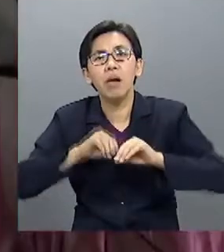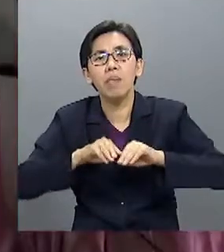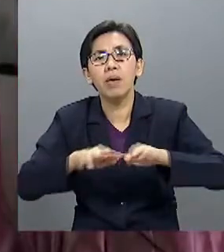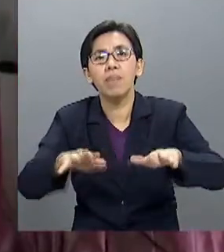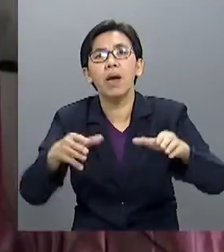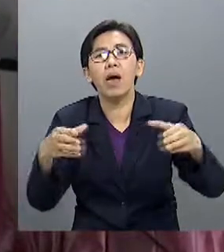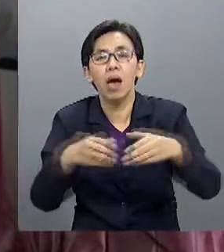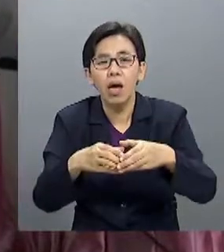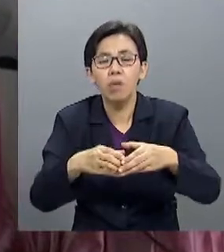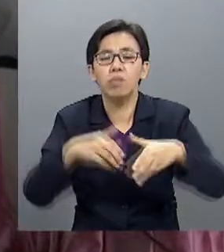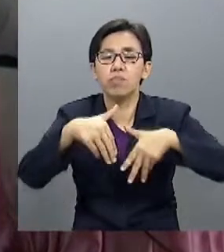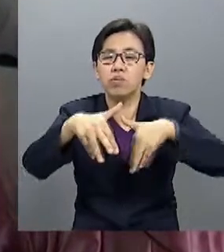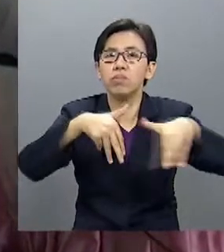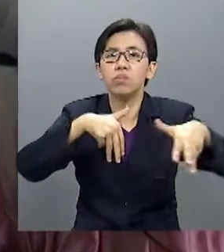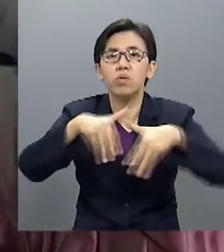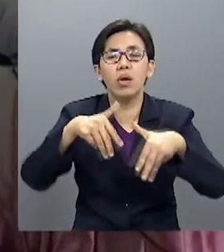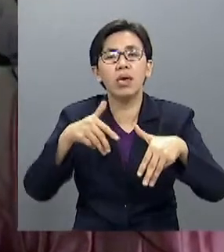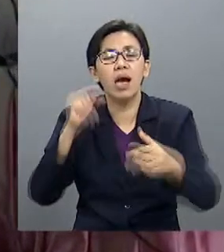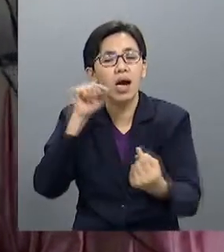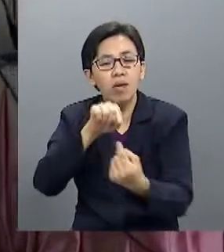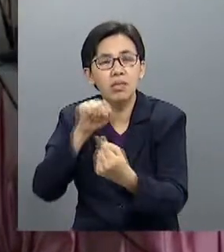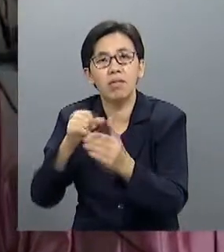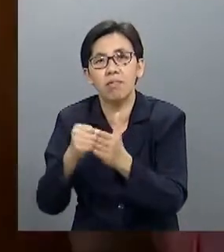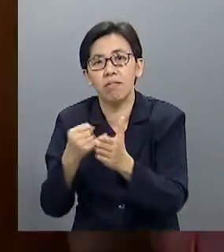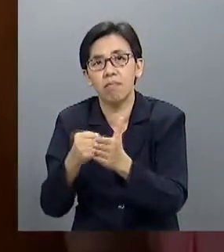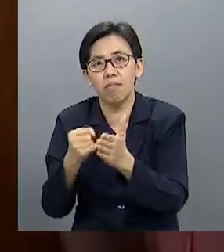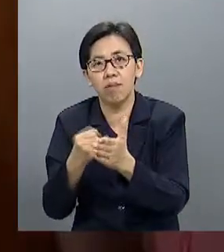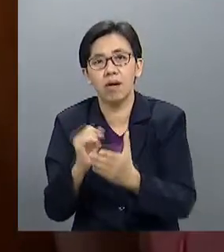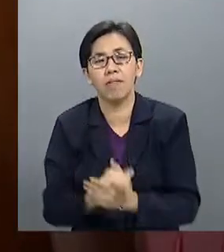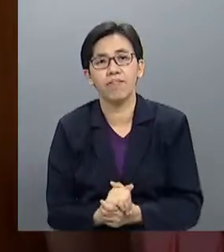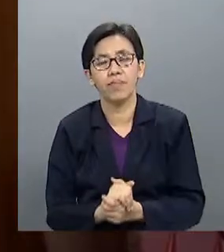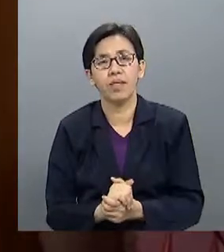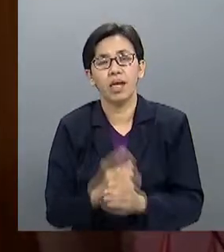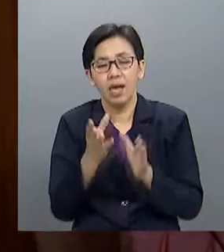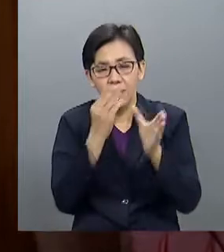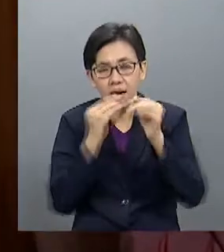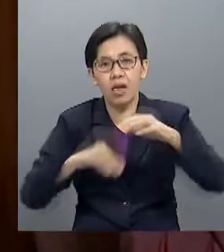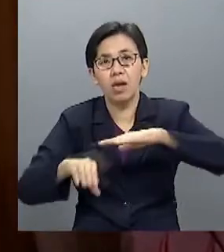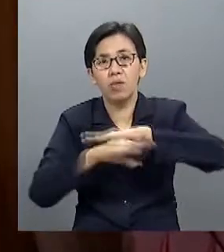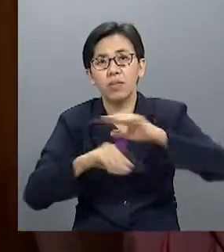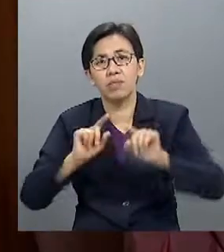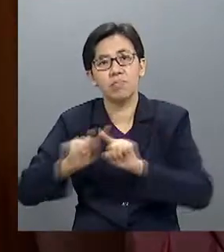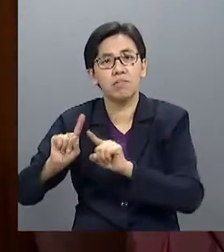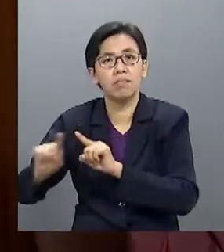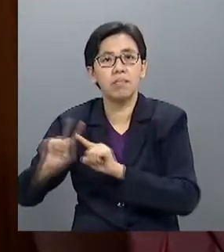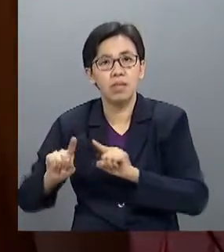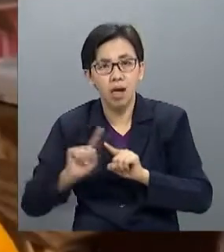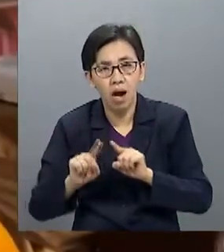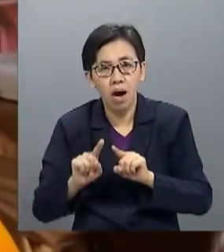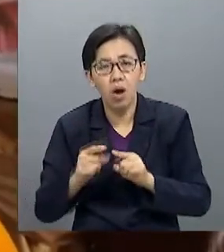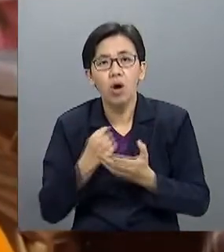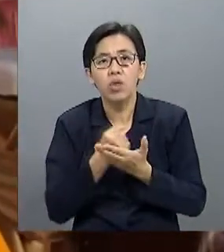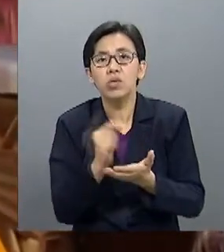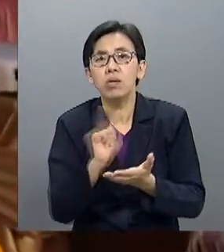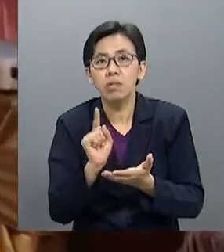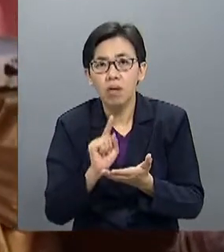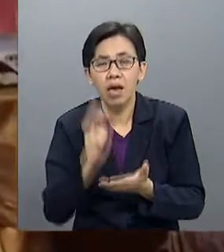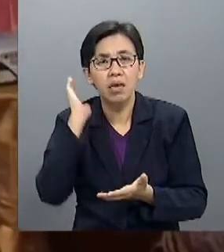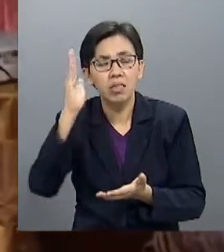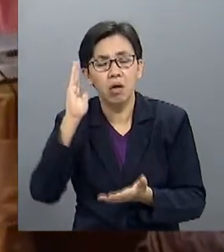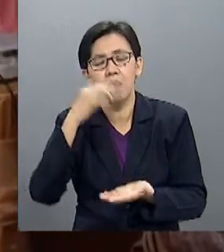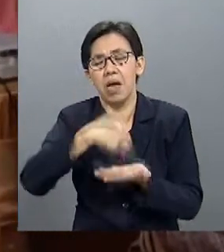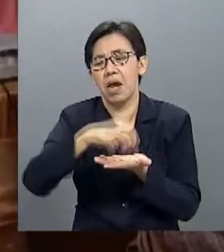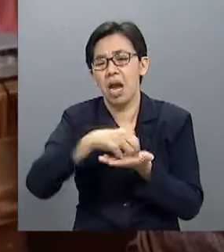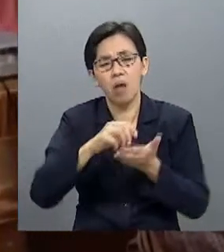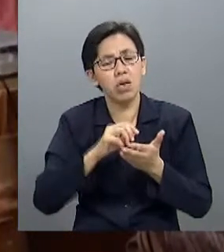ถึงปลูกคนได้ง่ายมาขึ้นครับซึ่งการเห็นหัวพื้นฐานแล้วนี่จะนำไปสู่การเล่าเรื่องผ่านซื้อที่หลาก